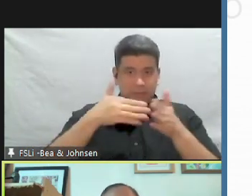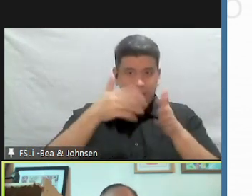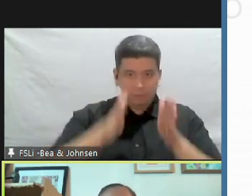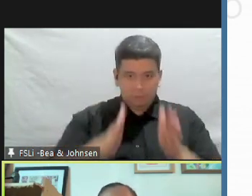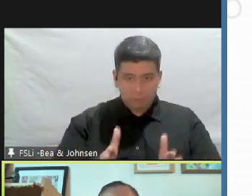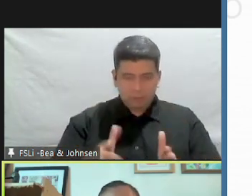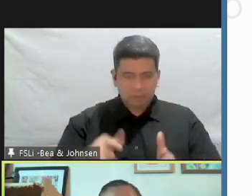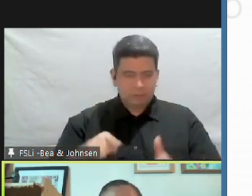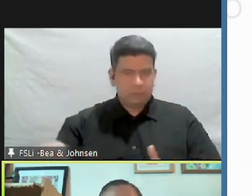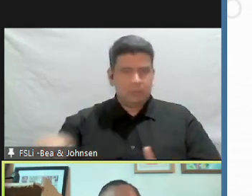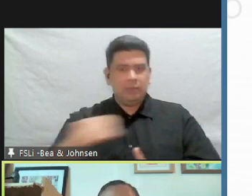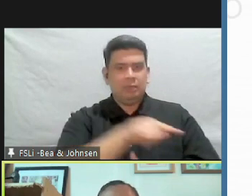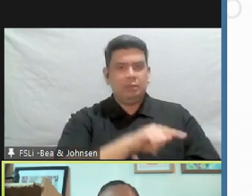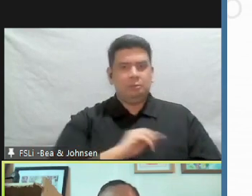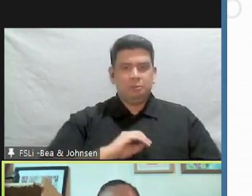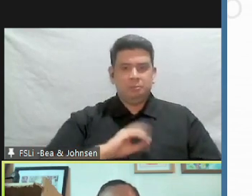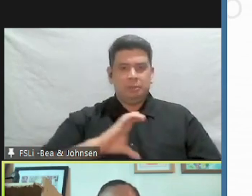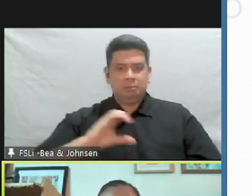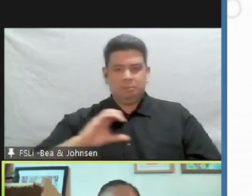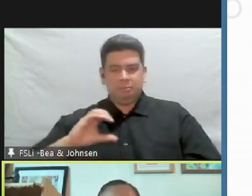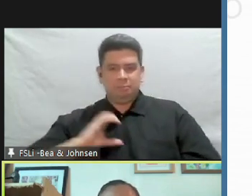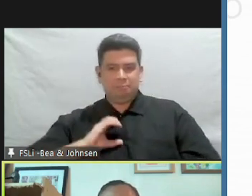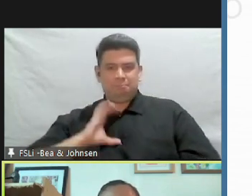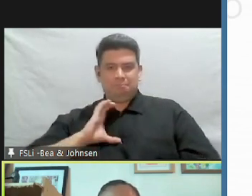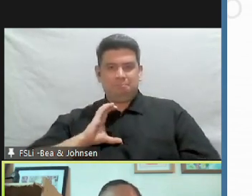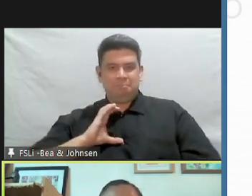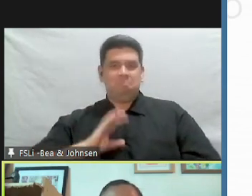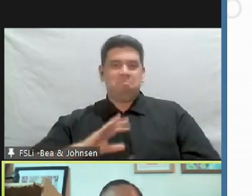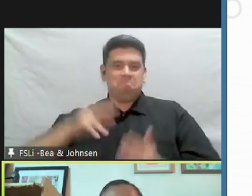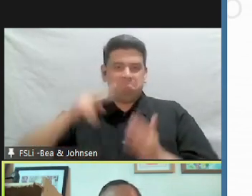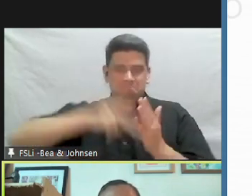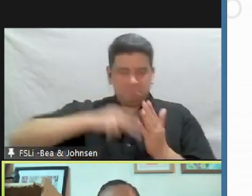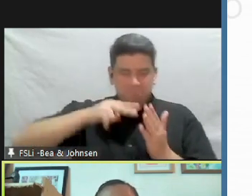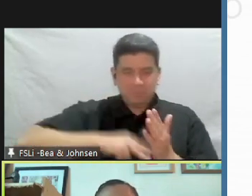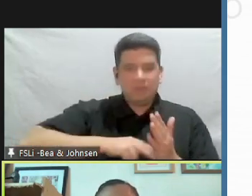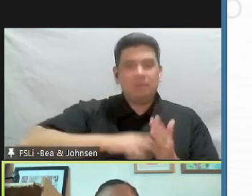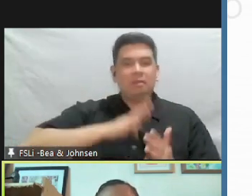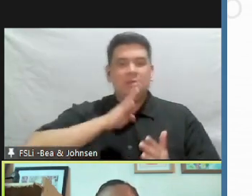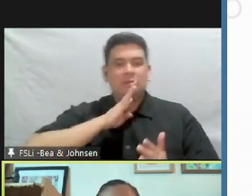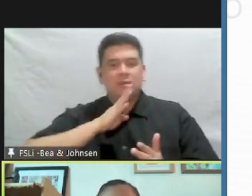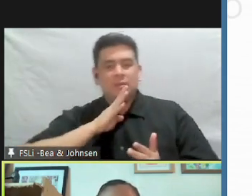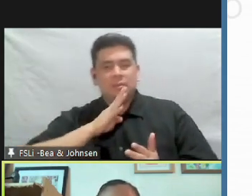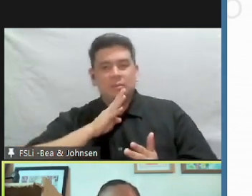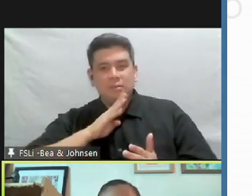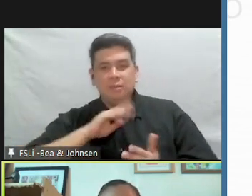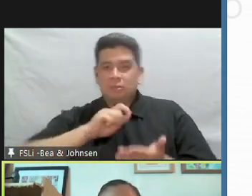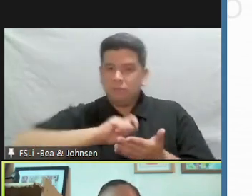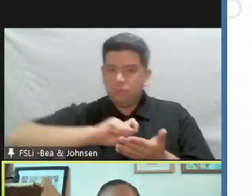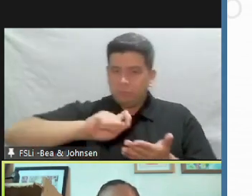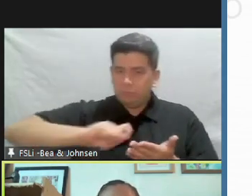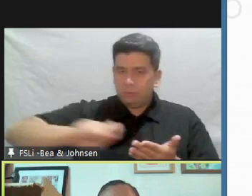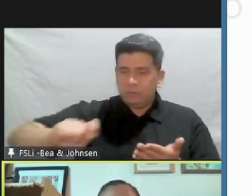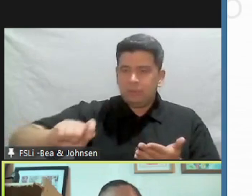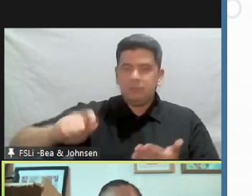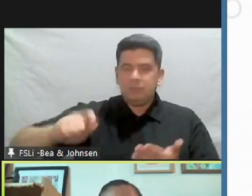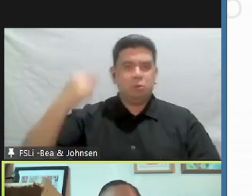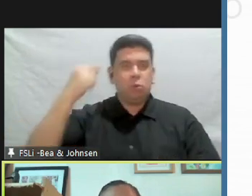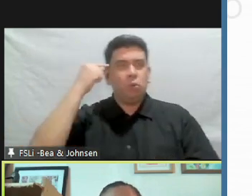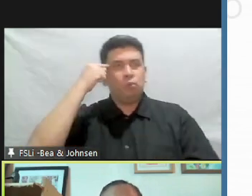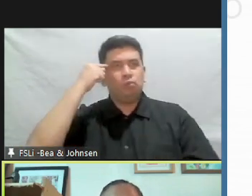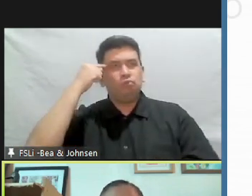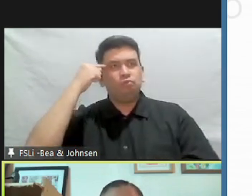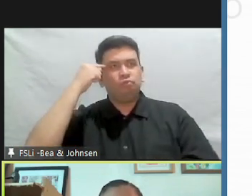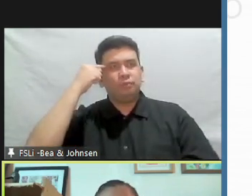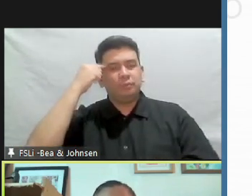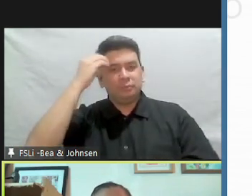kumpiyansa na magbasa, magsalita, sumulat, magpahayag ng sariling iniisip at nararamdaman